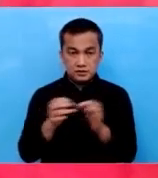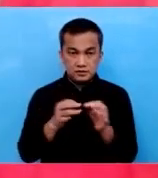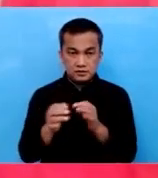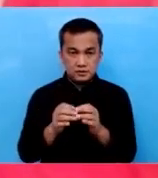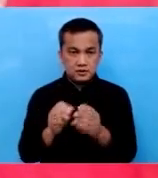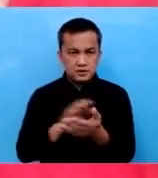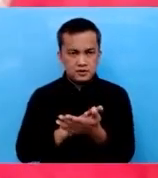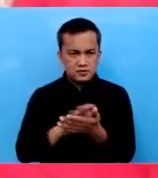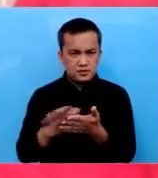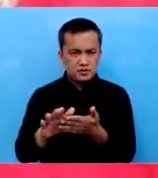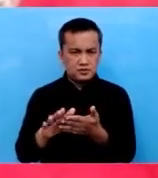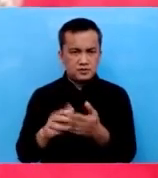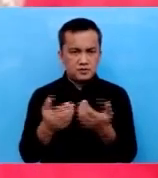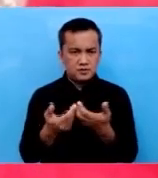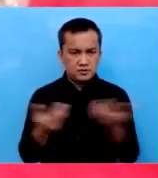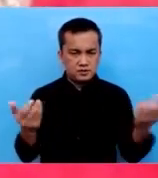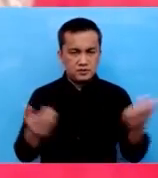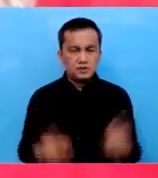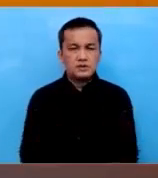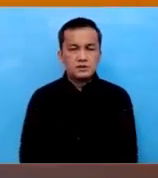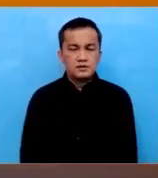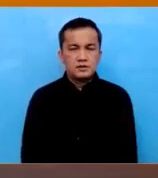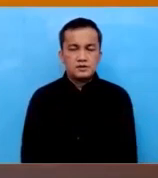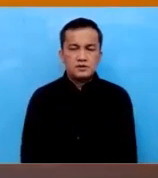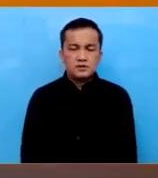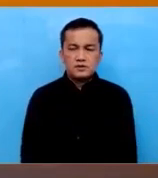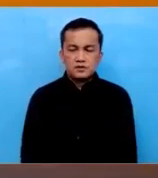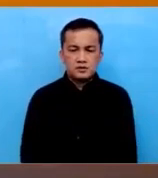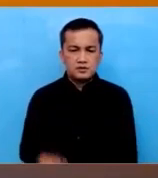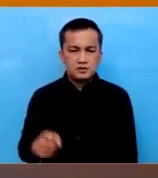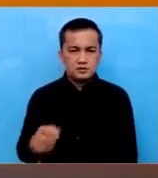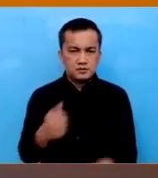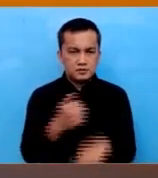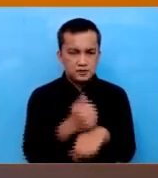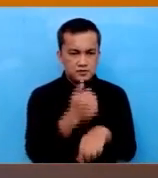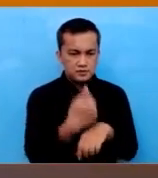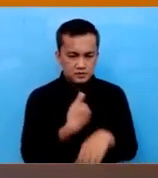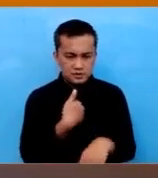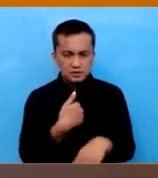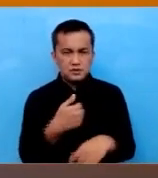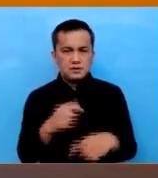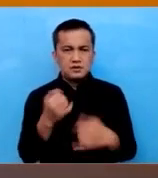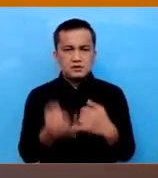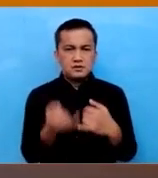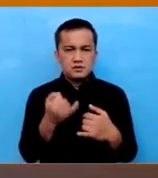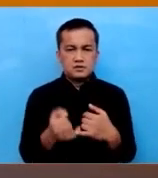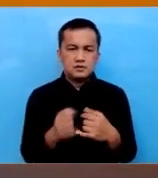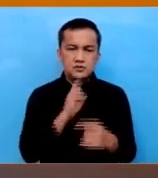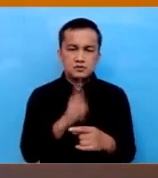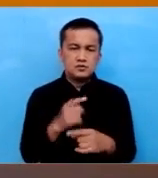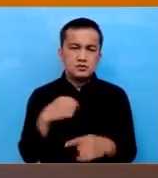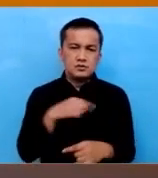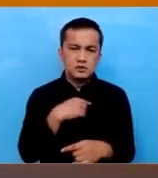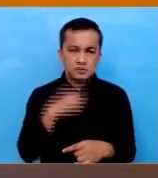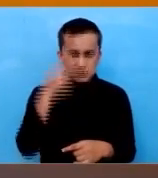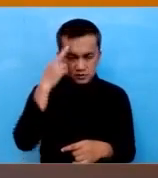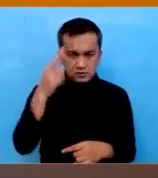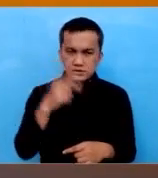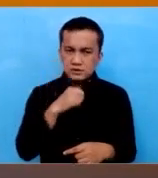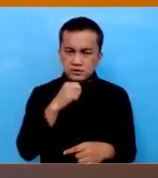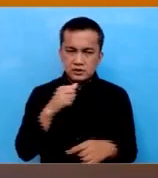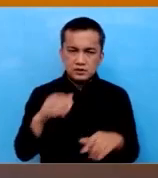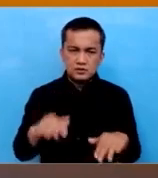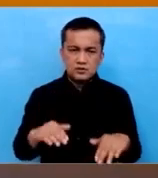breakup nila ni Seth. We've learned so much from each other, but in the end, we realized na we weren't growing